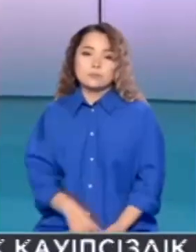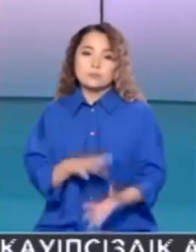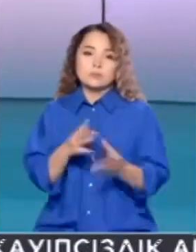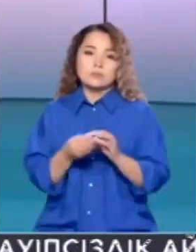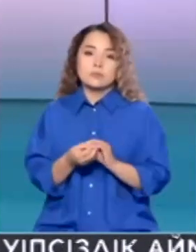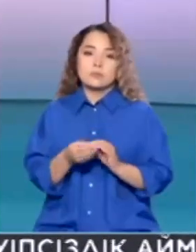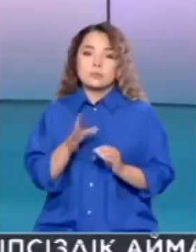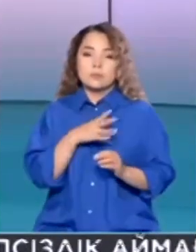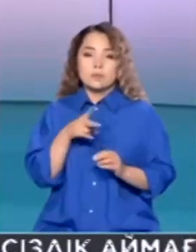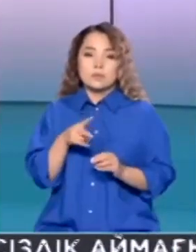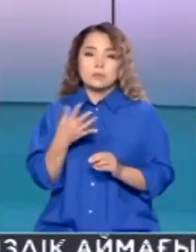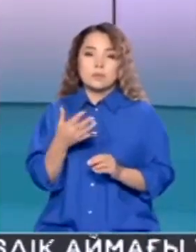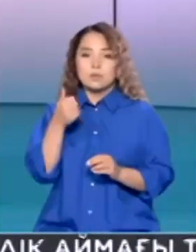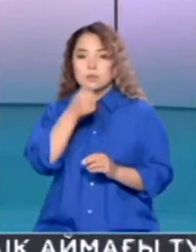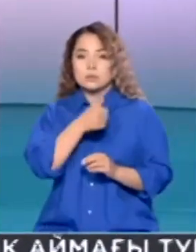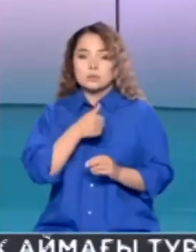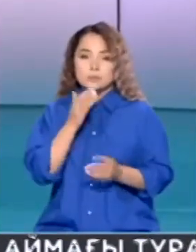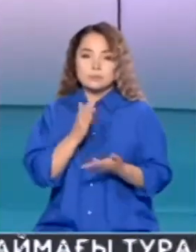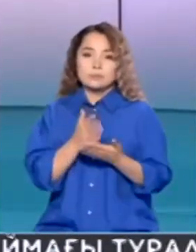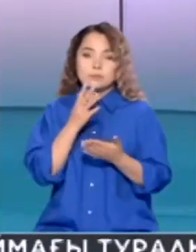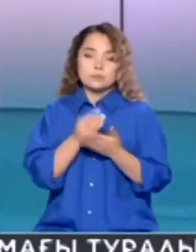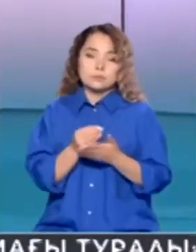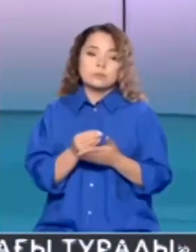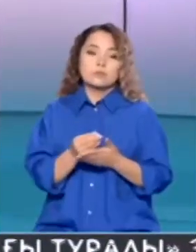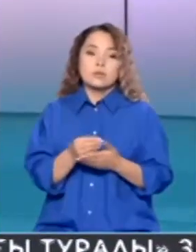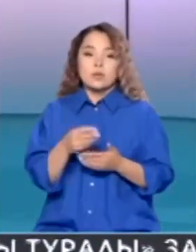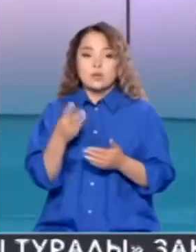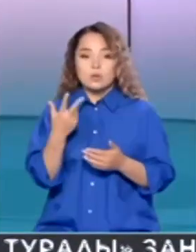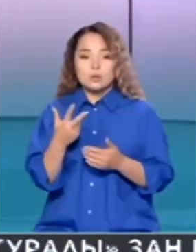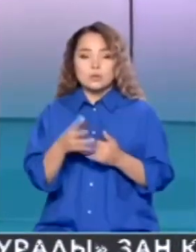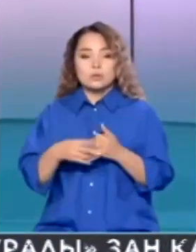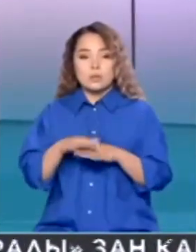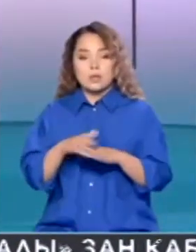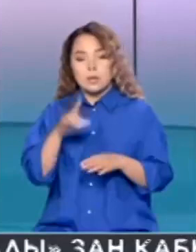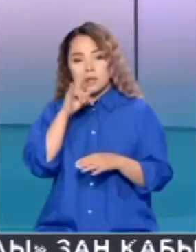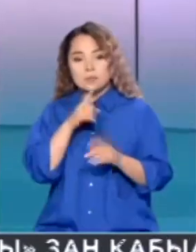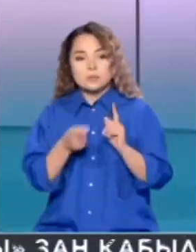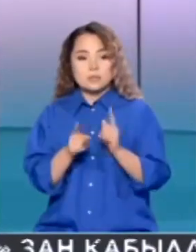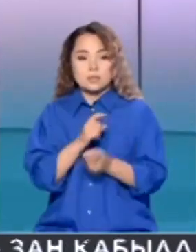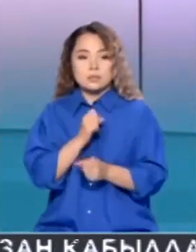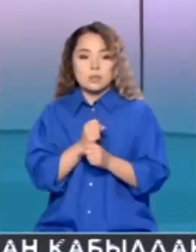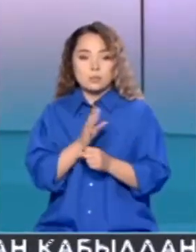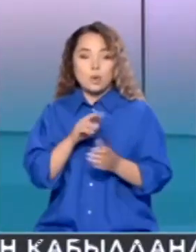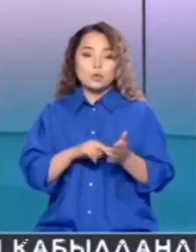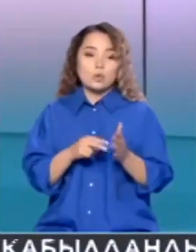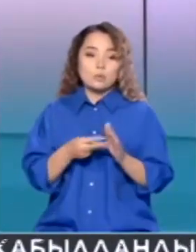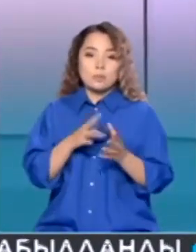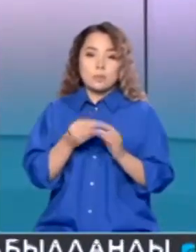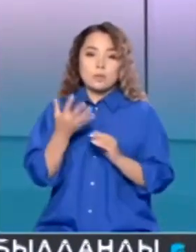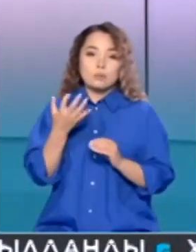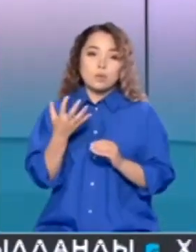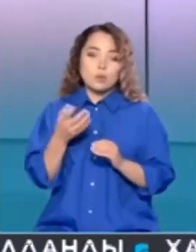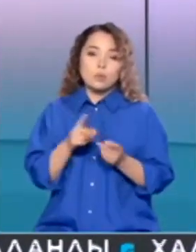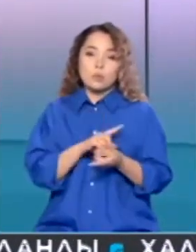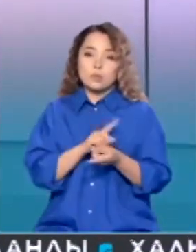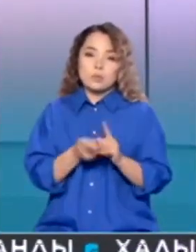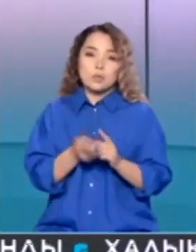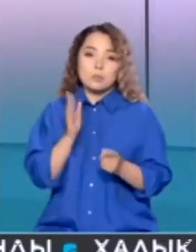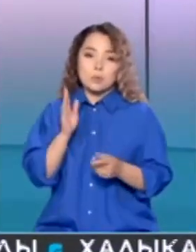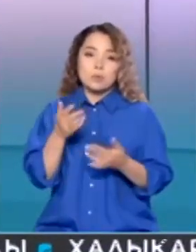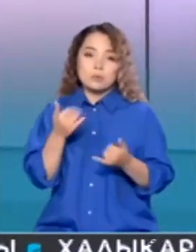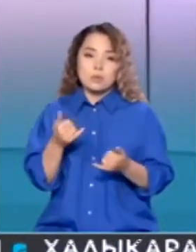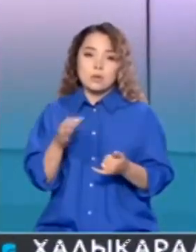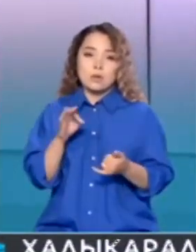Жалпы 2025 жылға дейін 3000-ға жуық елді мекеннің атауы қазақшаланады. Жоспар бойынша биыл 500 өзгермек. Бұл